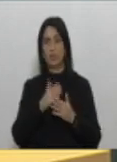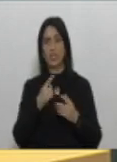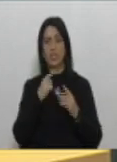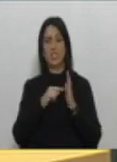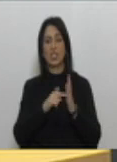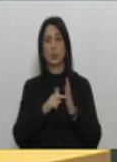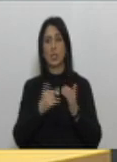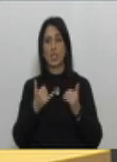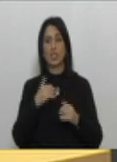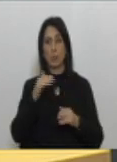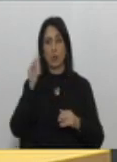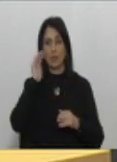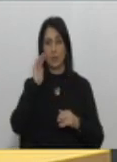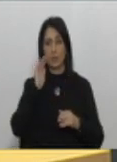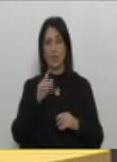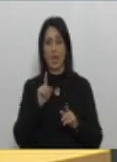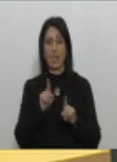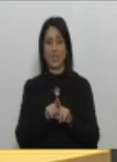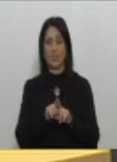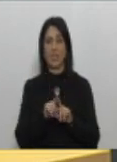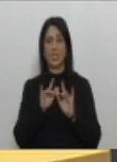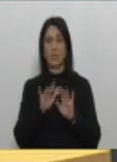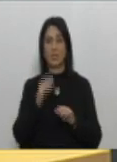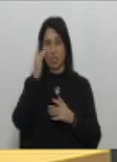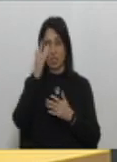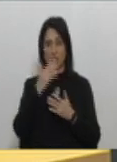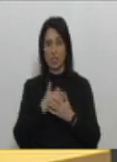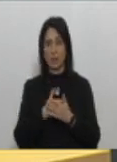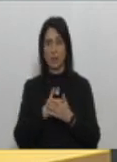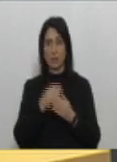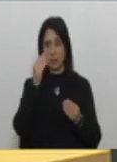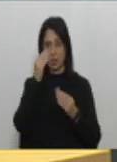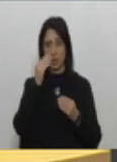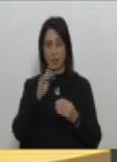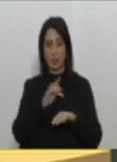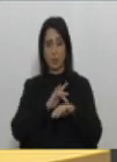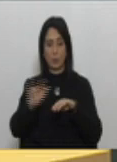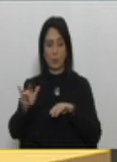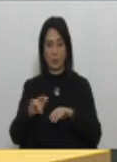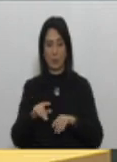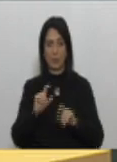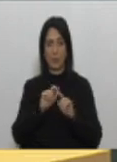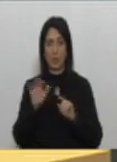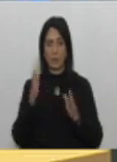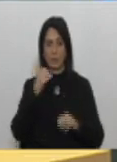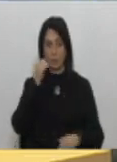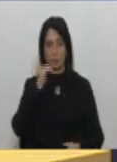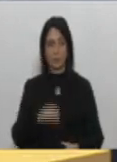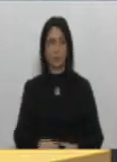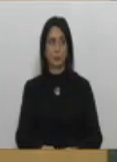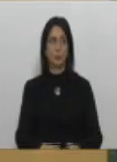დისკუსიისთვის, თუმცა დღეს ჩვენ მოვისმინეთ ასეთი საქმიანი და შინაარსობრივი მსჯელობისგან დაცლილი ზოგადი ფრაზები. დიდი მადლობა.